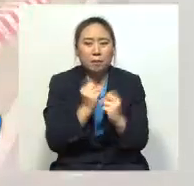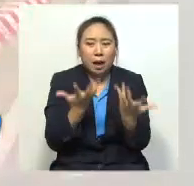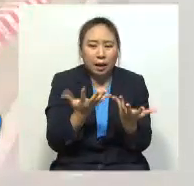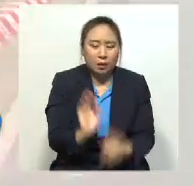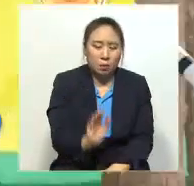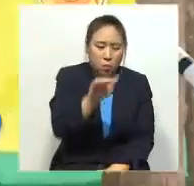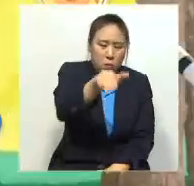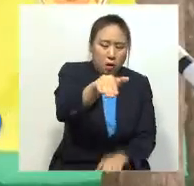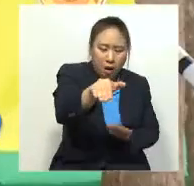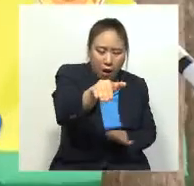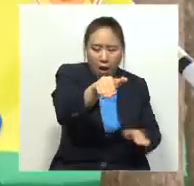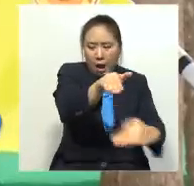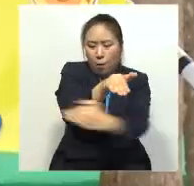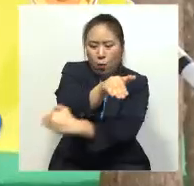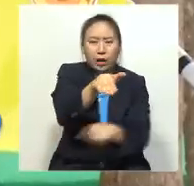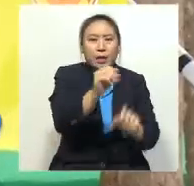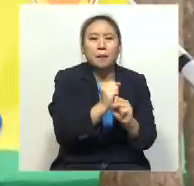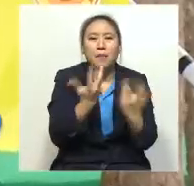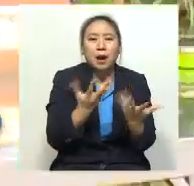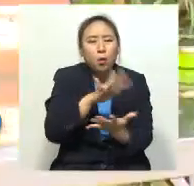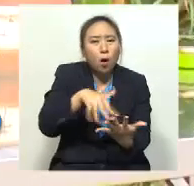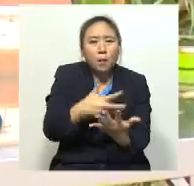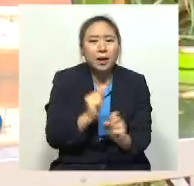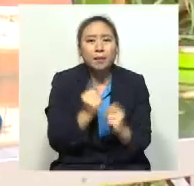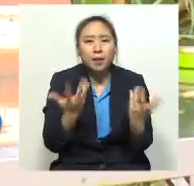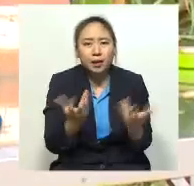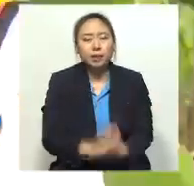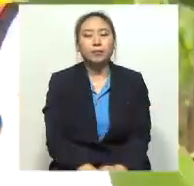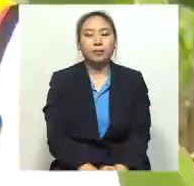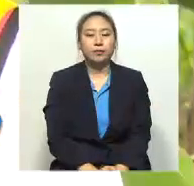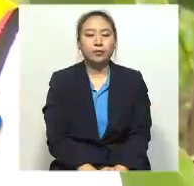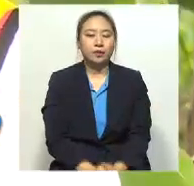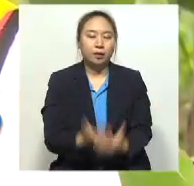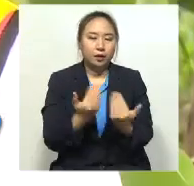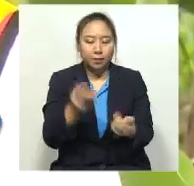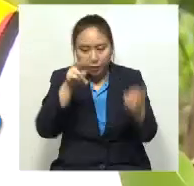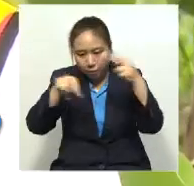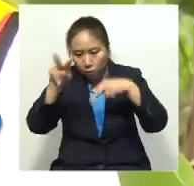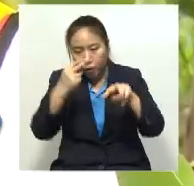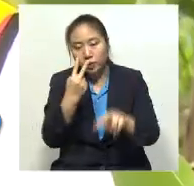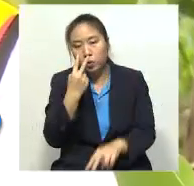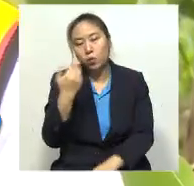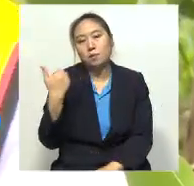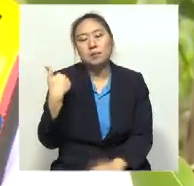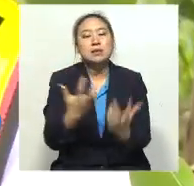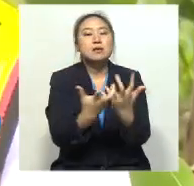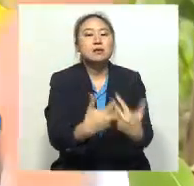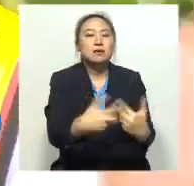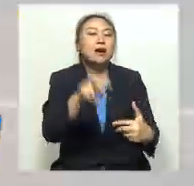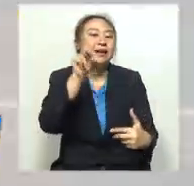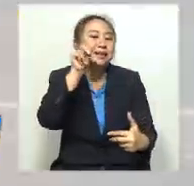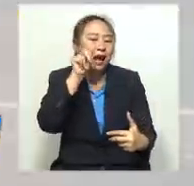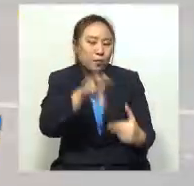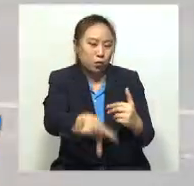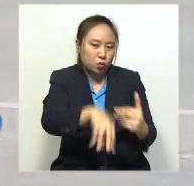ทบแล้วเจ้าหน้าที่มีการวางแผนทำอย่างไรบ้างนะคะก็ถ้าเท่าที่เราไปสำรวจมาเนี่ยก็จะมีการตั้งเครื่องสูบน้ำเอาไว้นะคะ